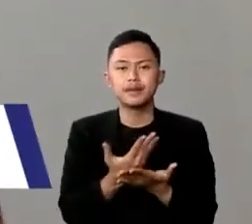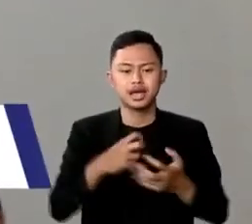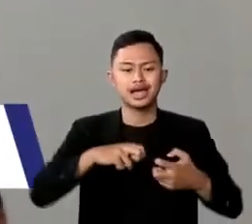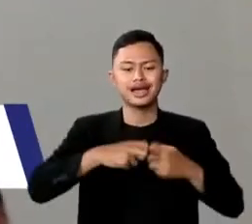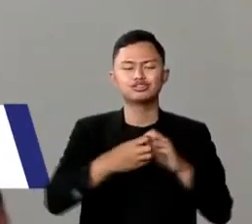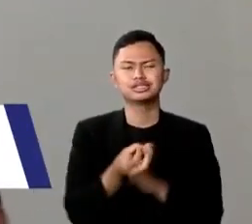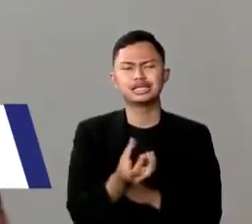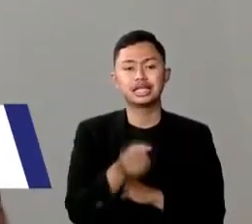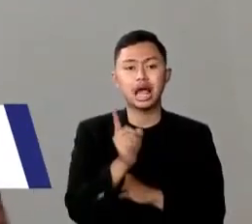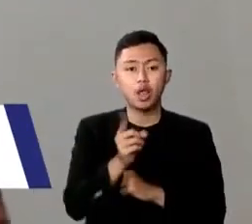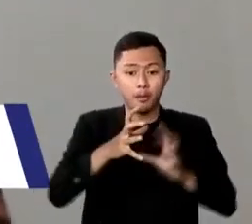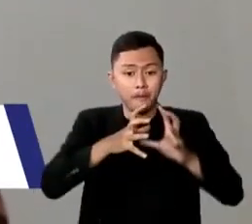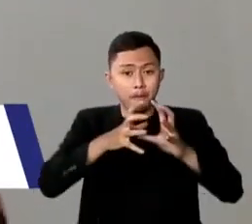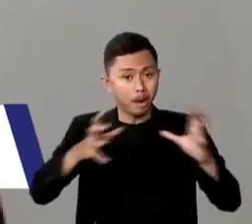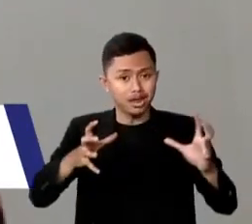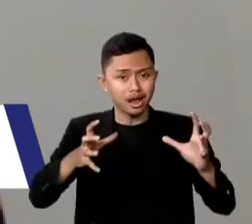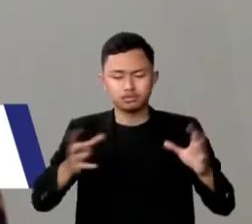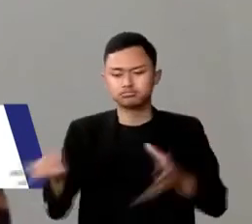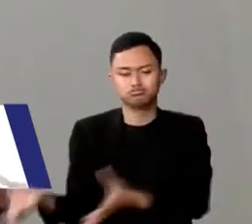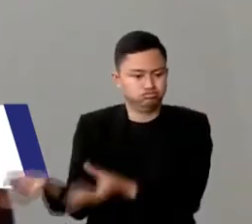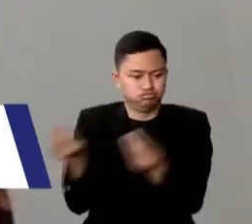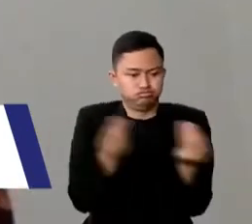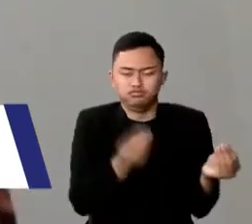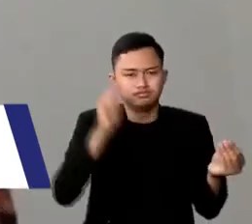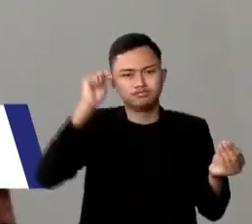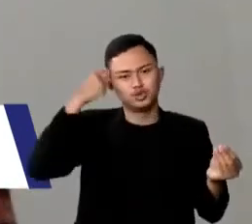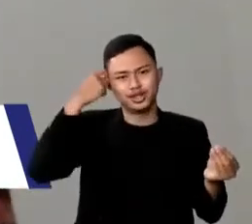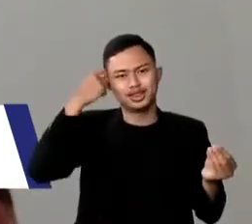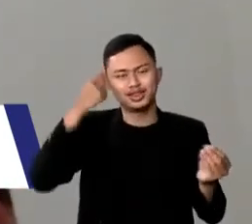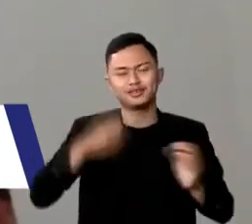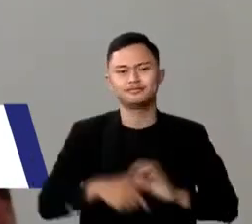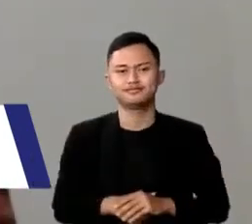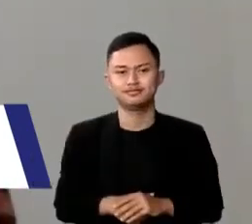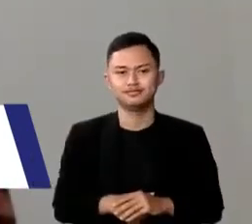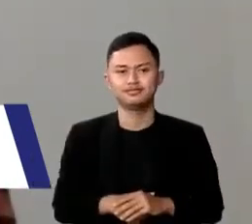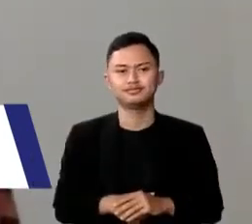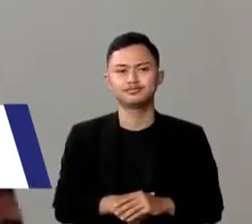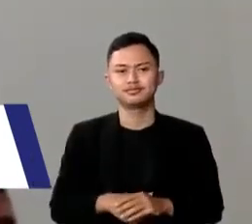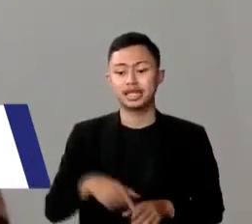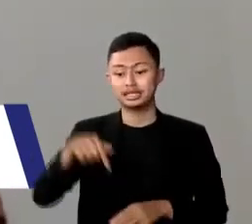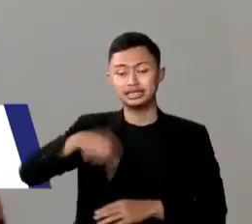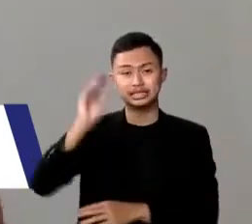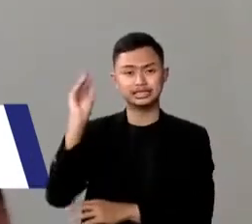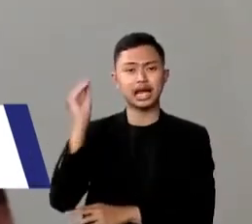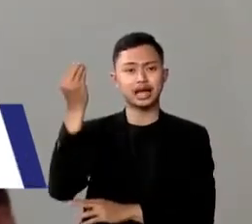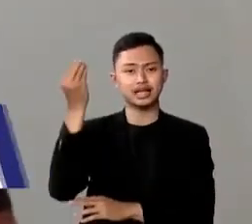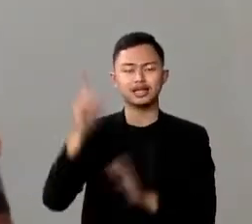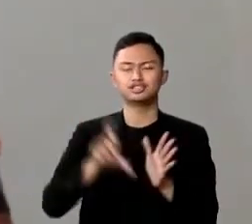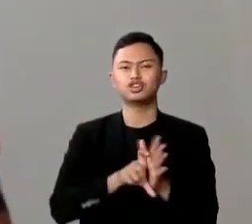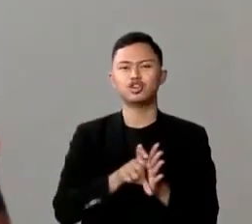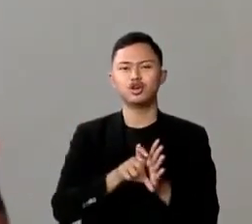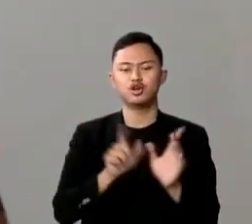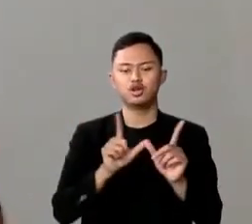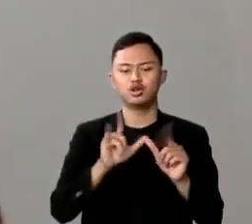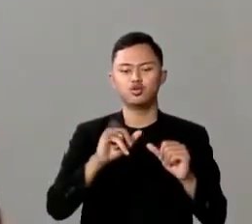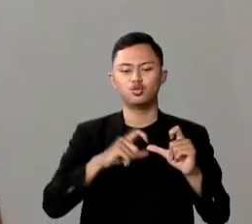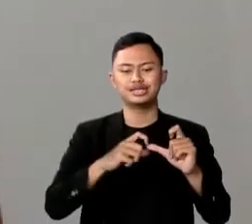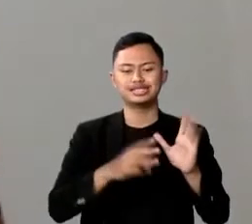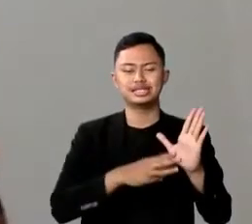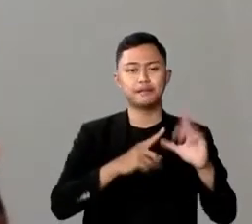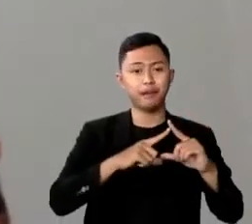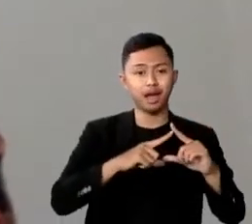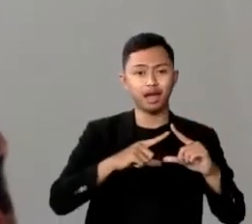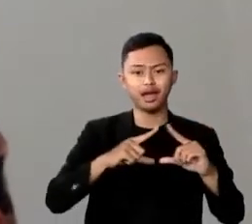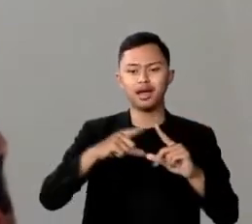sedikit karena kalau udah sebanyak Hai akan sulit ya Eh nah kalau di-invite Jakarta itu kan misalnya contohnya Wisma Atlet ya